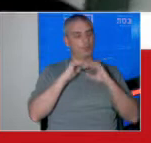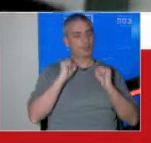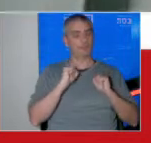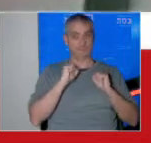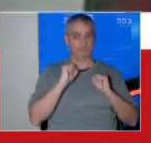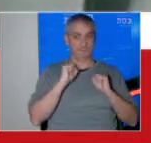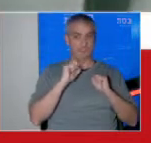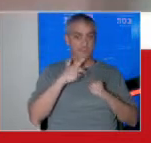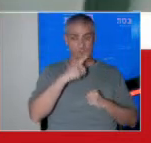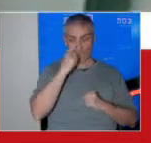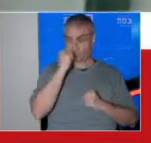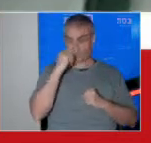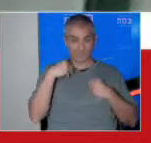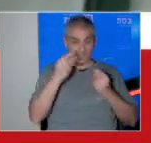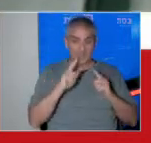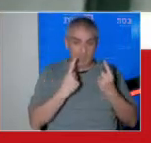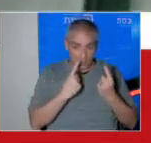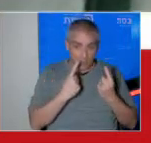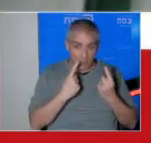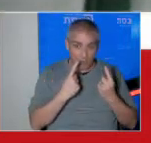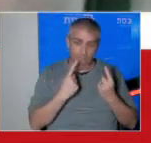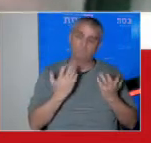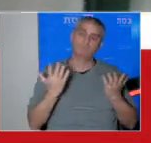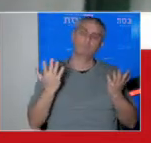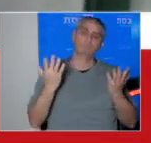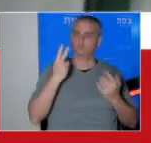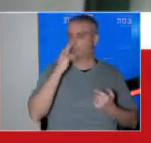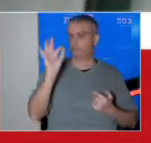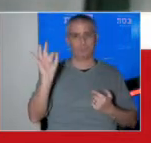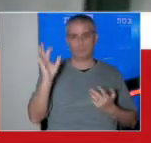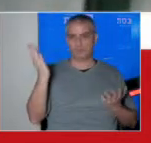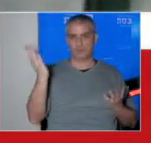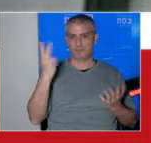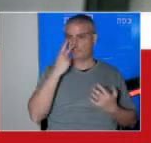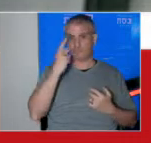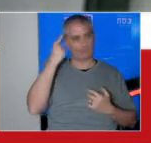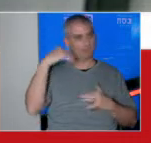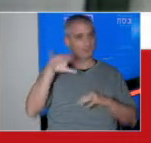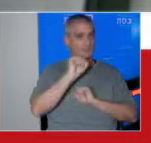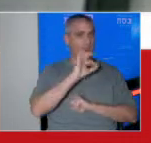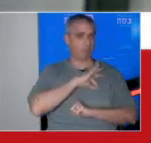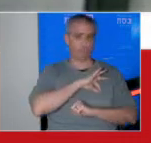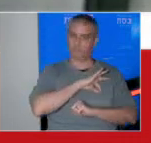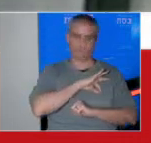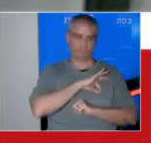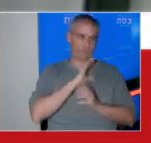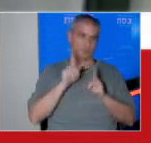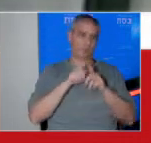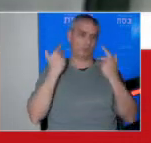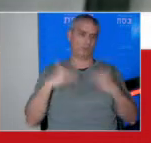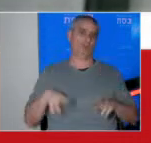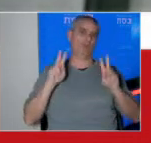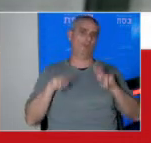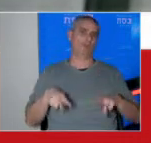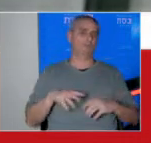פוטין ייתן לזה לקרות, מבחינתו ומבחינת דעת הקהל שתומכת בו, זה כישלון, כישלון